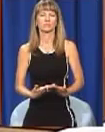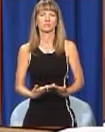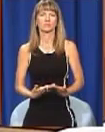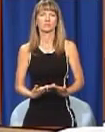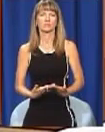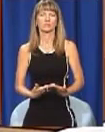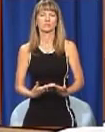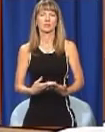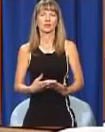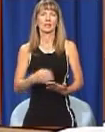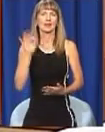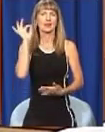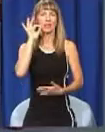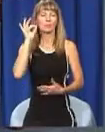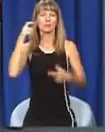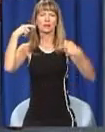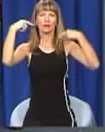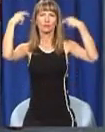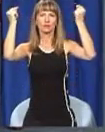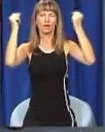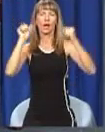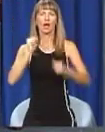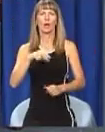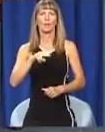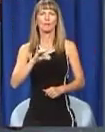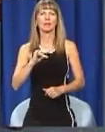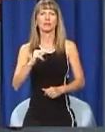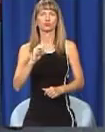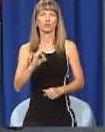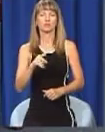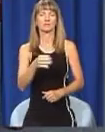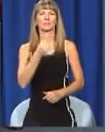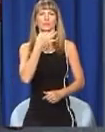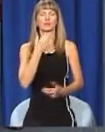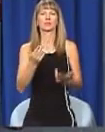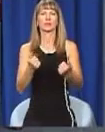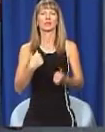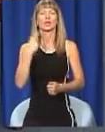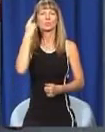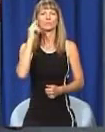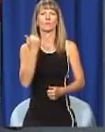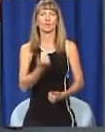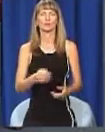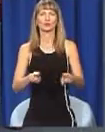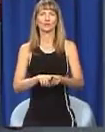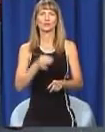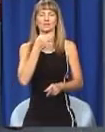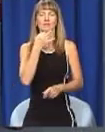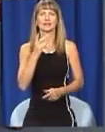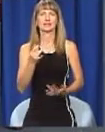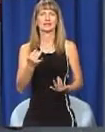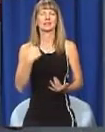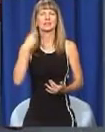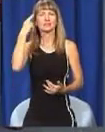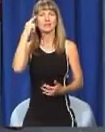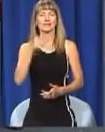німецькі овчарки. А фінпінчер тобі подобається? Так. Гадаю, що він також вам подобається. Наскільки я знаю,